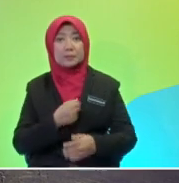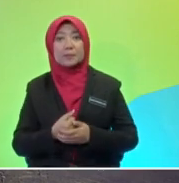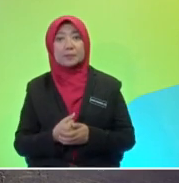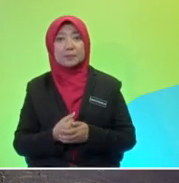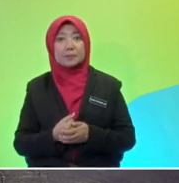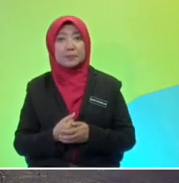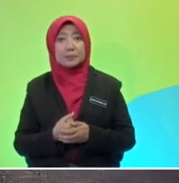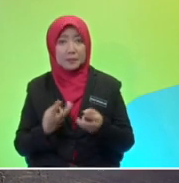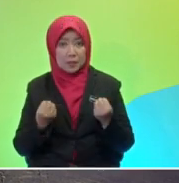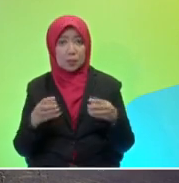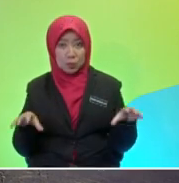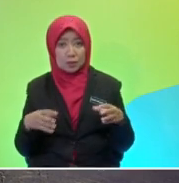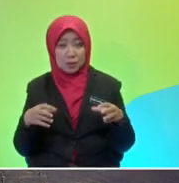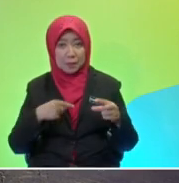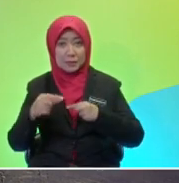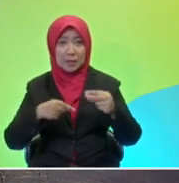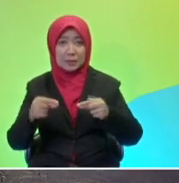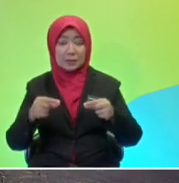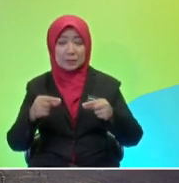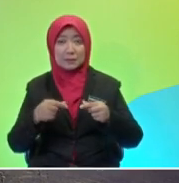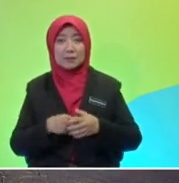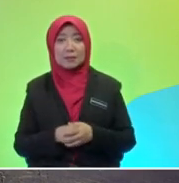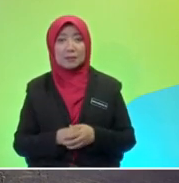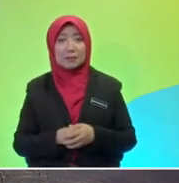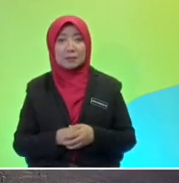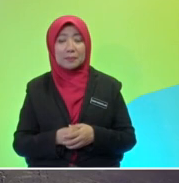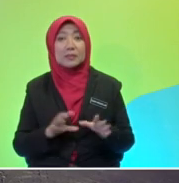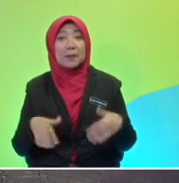buat kebaikan belalang boleh Cikgu Oke